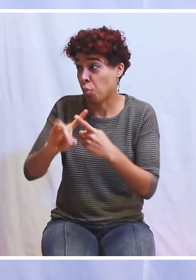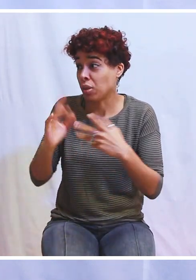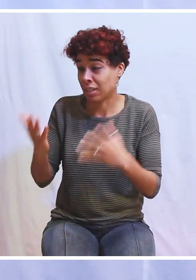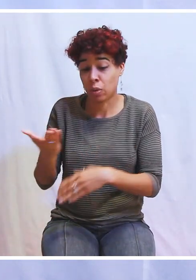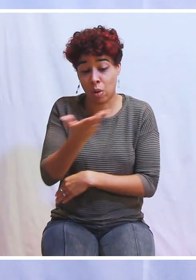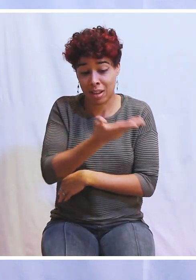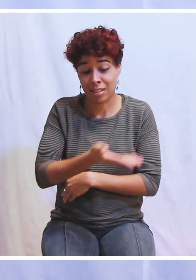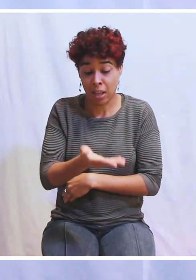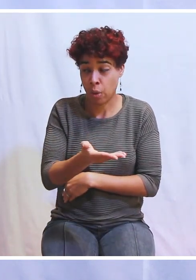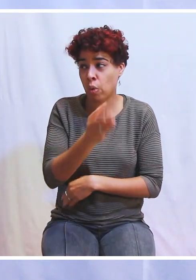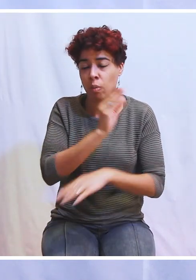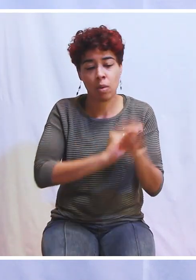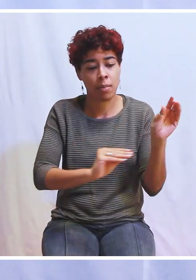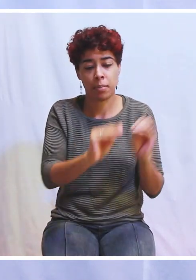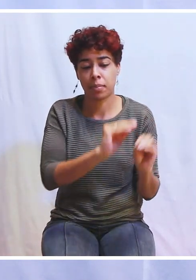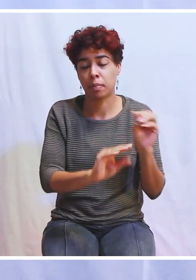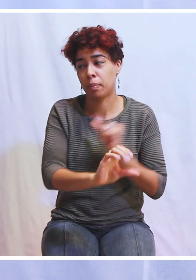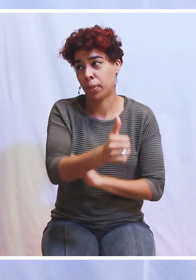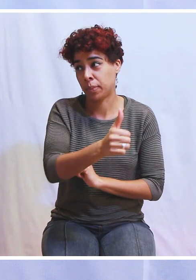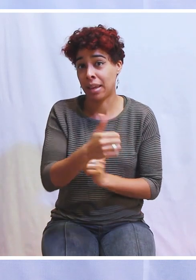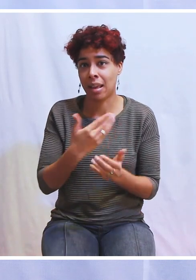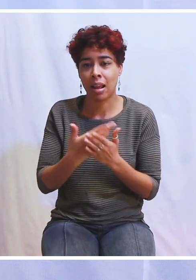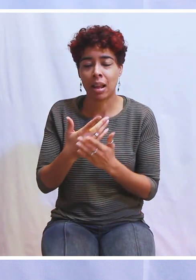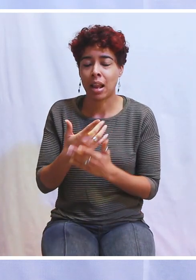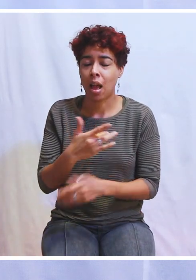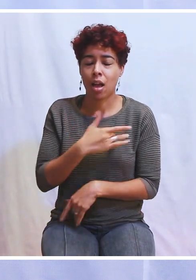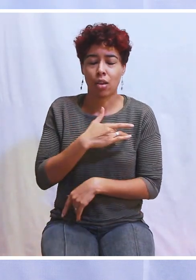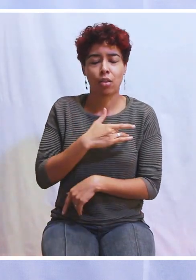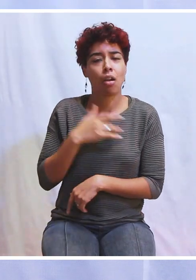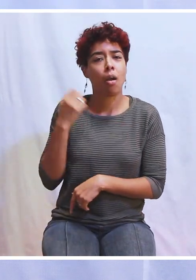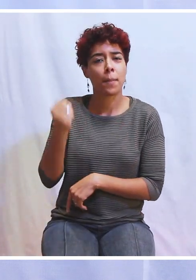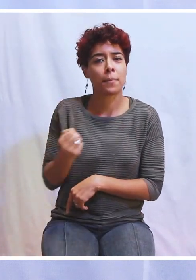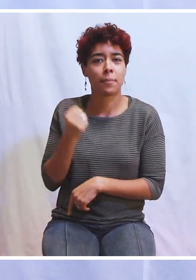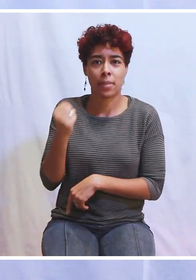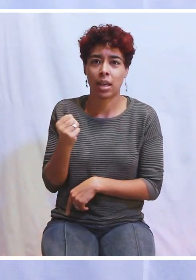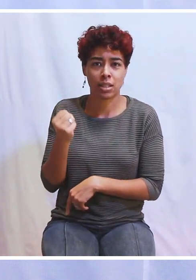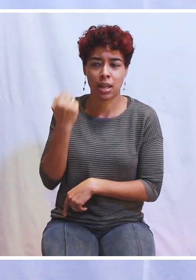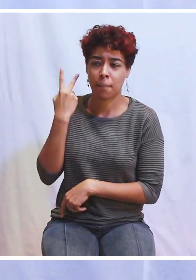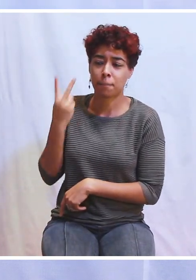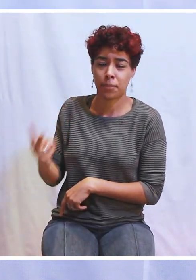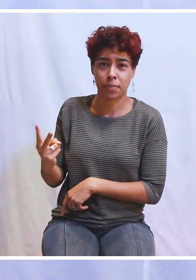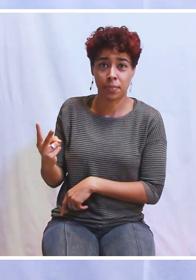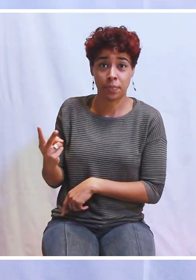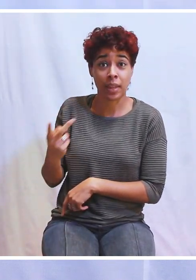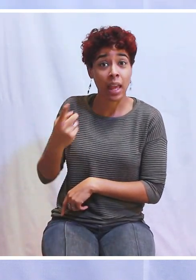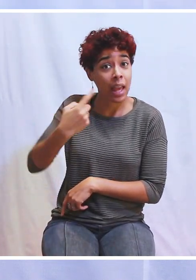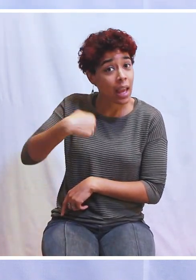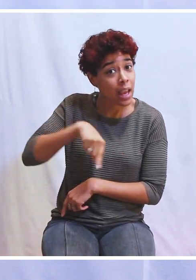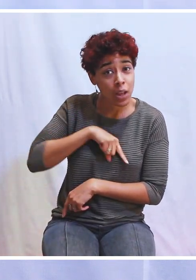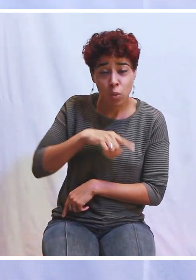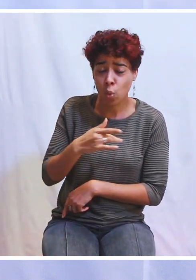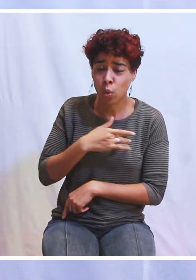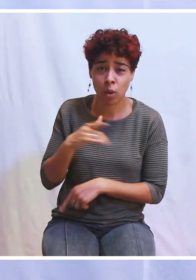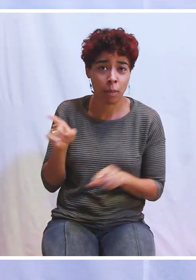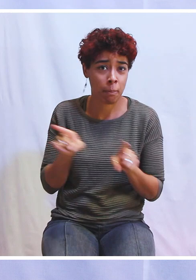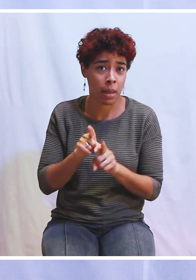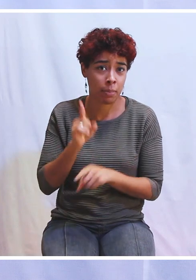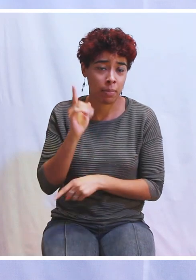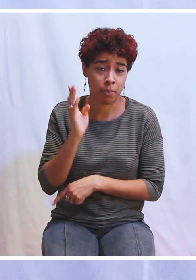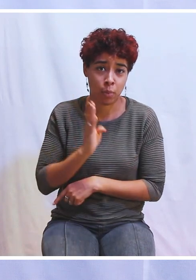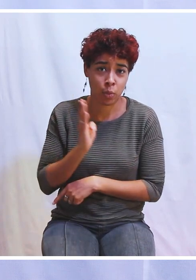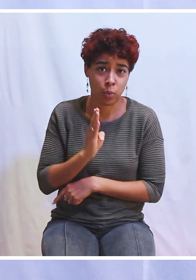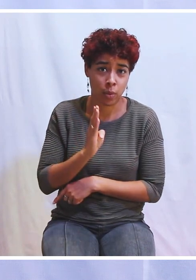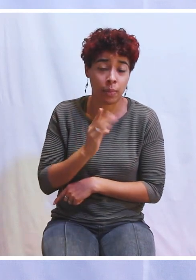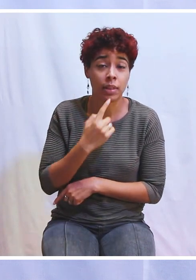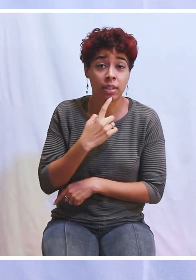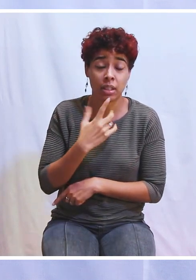on voit ce cœur-là de berger qu'il a, Jacob. Et c'est le même cœur, d'accompagnement qu'on doit avoir. C'est-à-dire un cœur